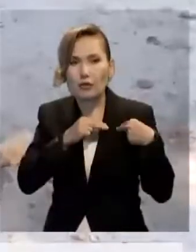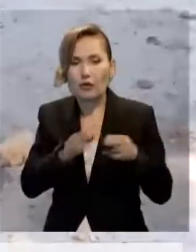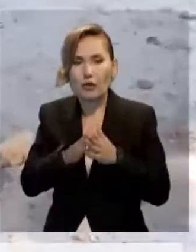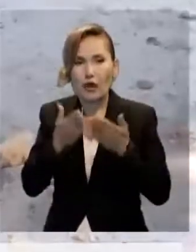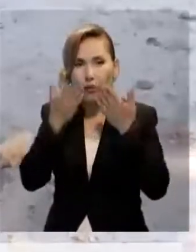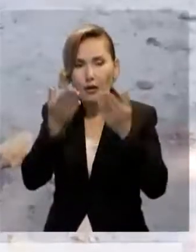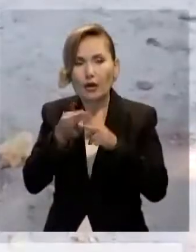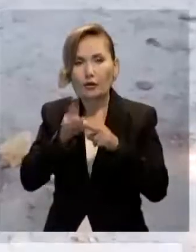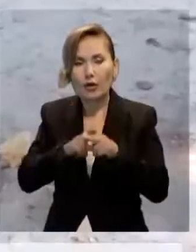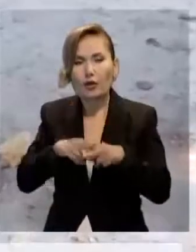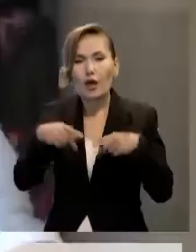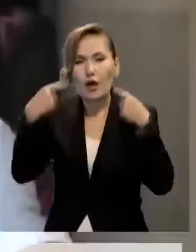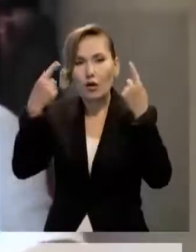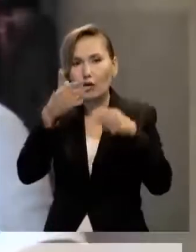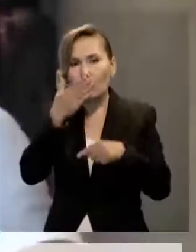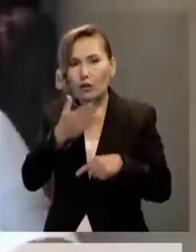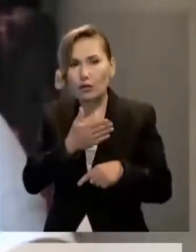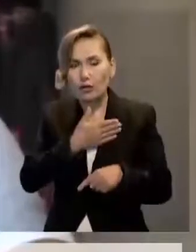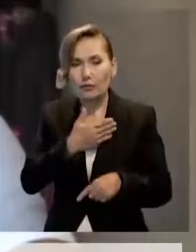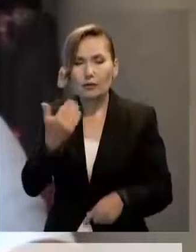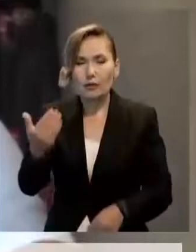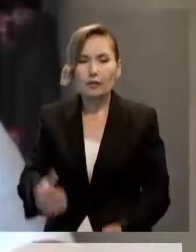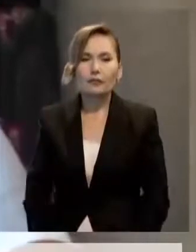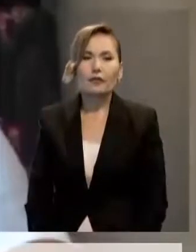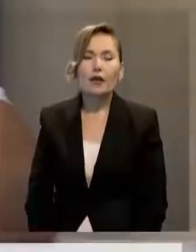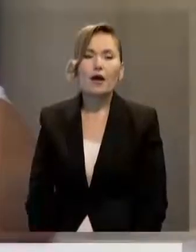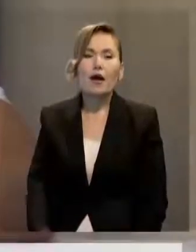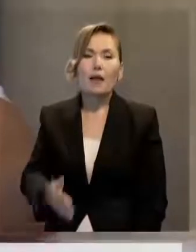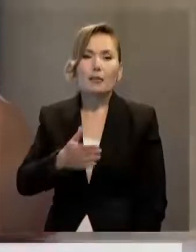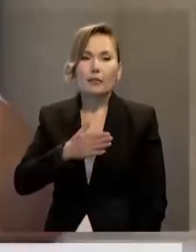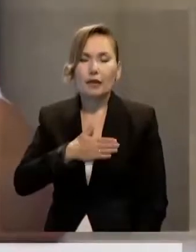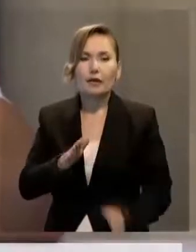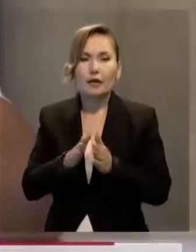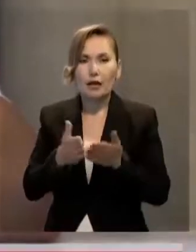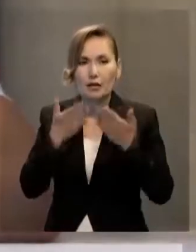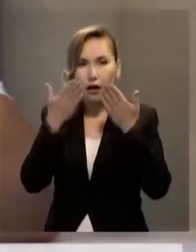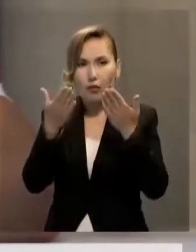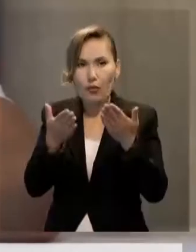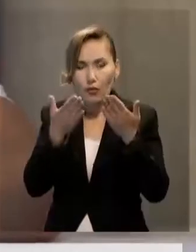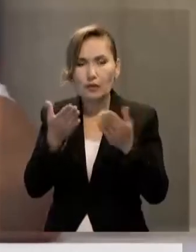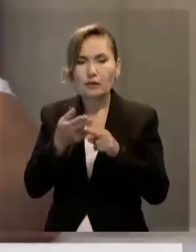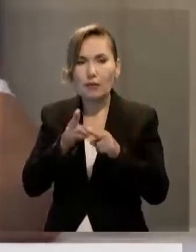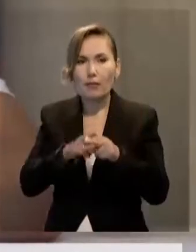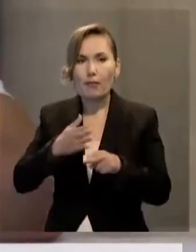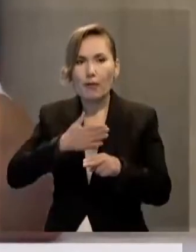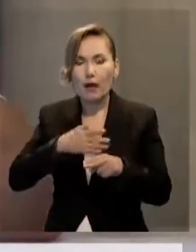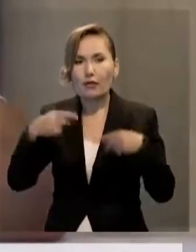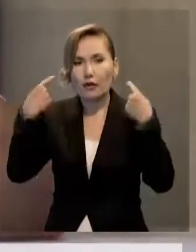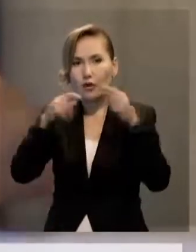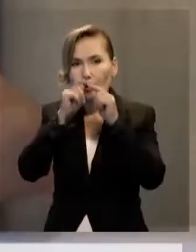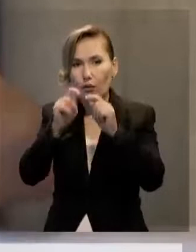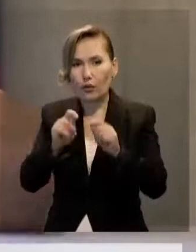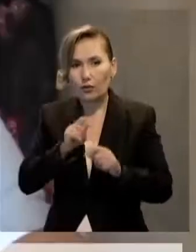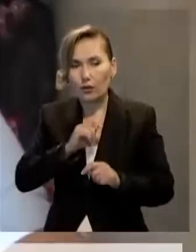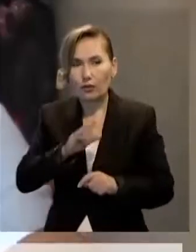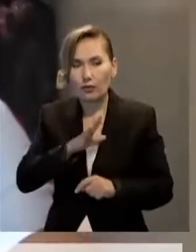қозысына деген махаббаты да ерекше. Мен кітапхана шақырдым. Сен кітап оқысаң, біз сені сыйлыққа қозы береміз